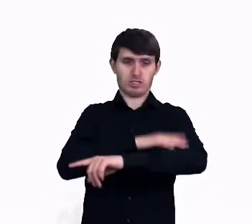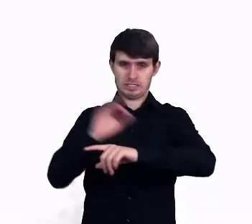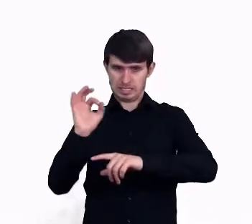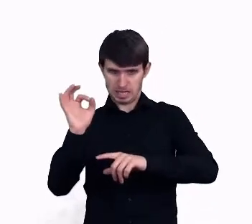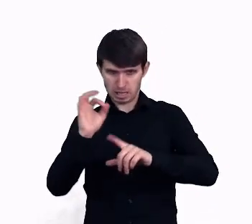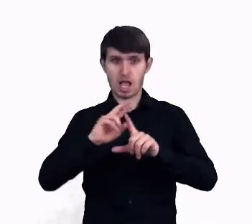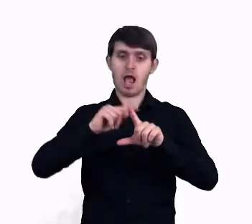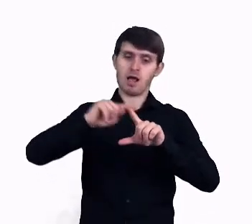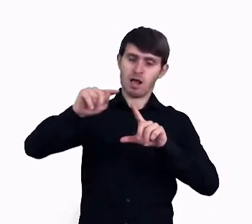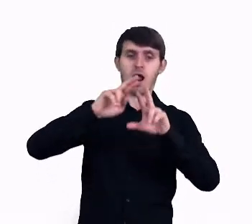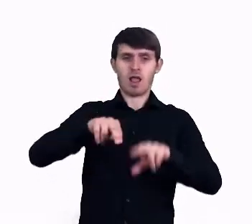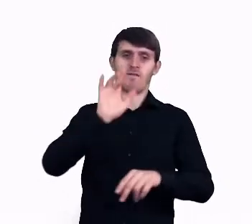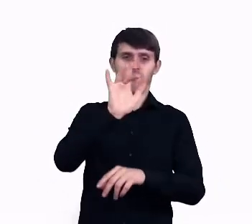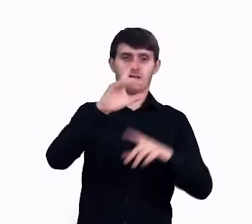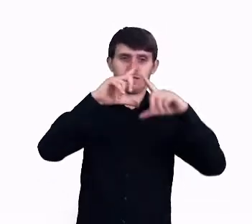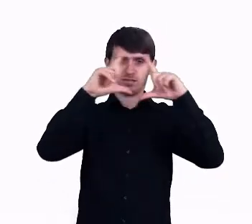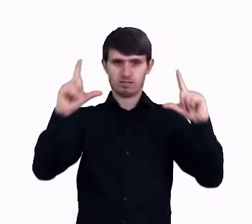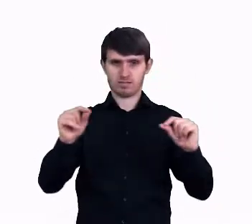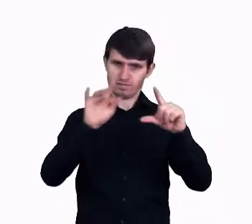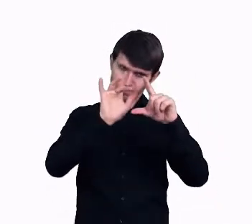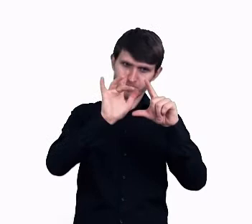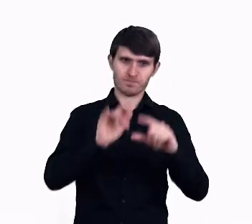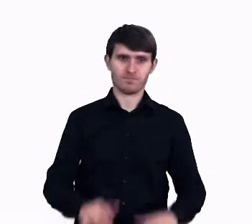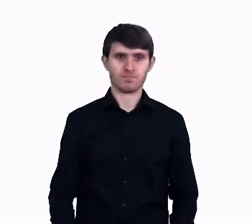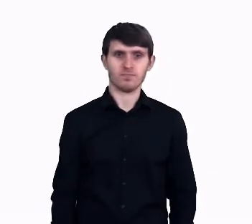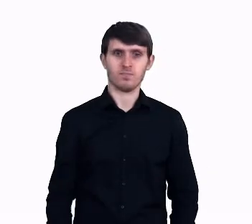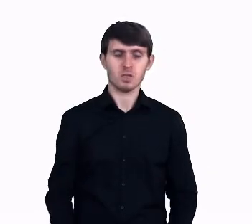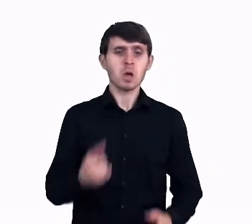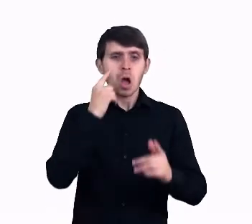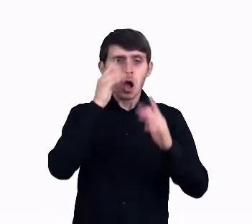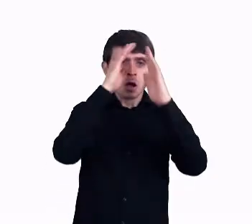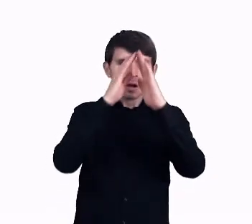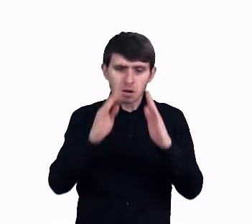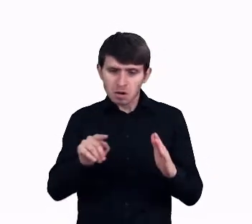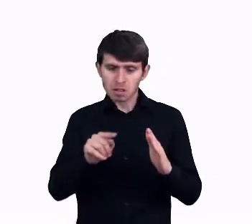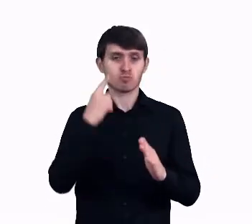konta czyli półprosta wskazuje w przybliżeniu 20 stopni